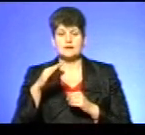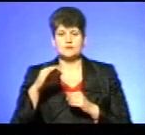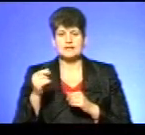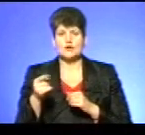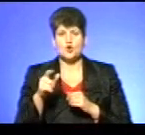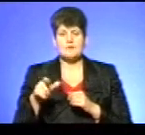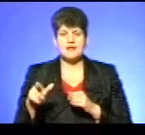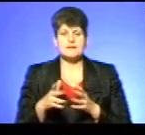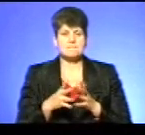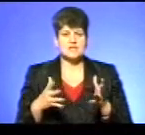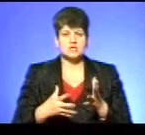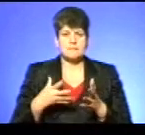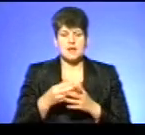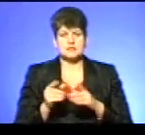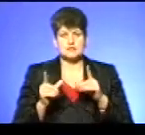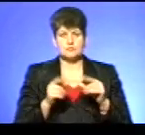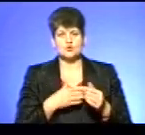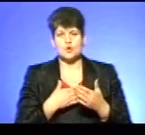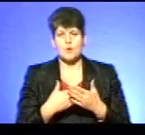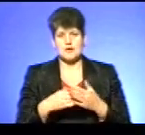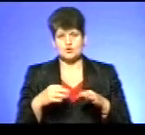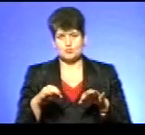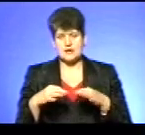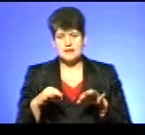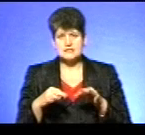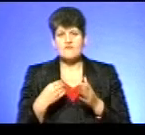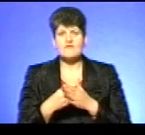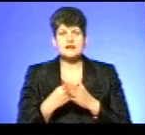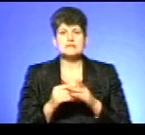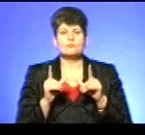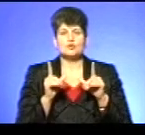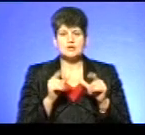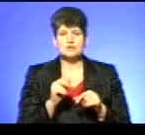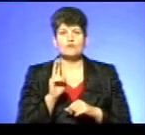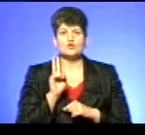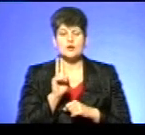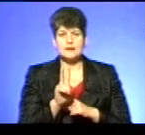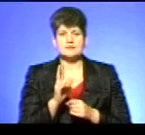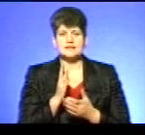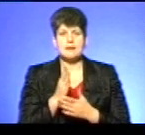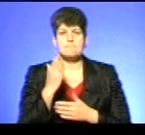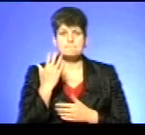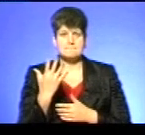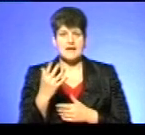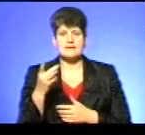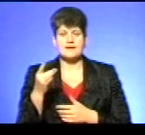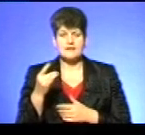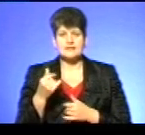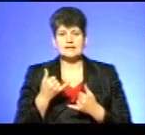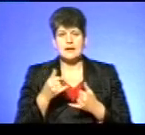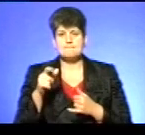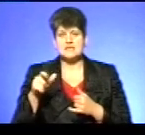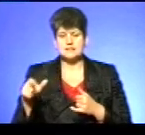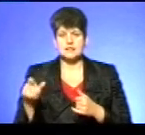більше платять за проїзд у громадському транспорті. Вартість проїзду у тролейбусах становить 5 гривень для пасажирів, які